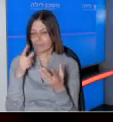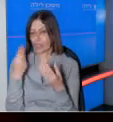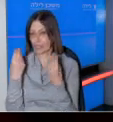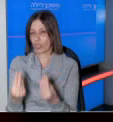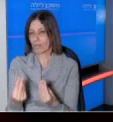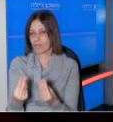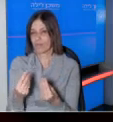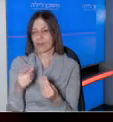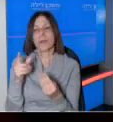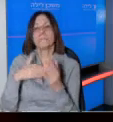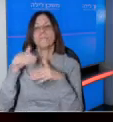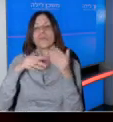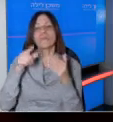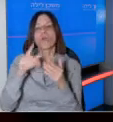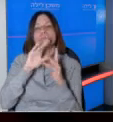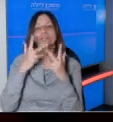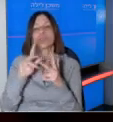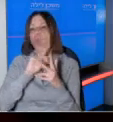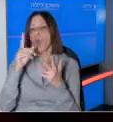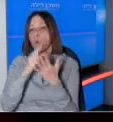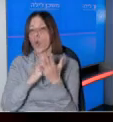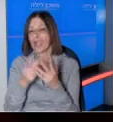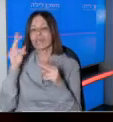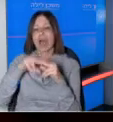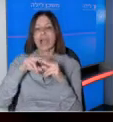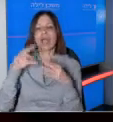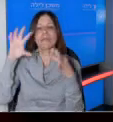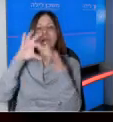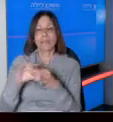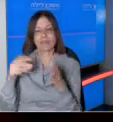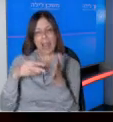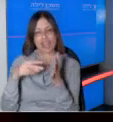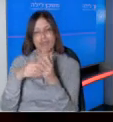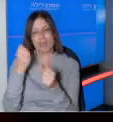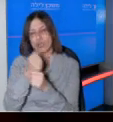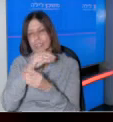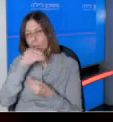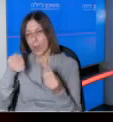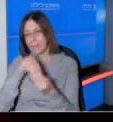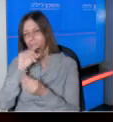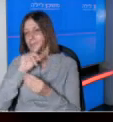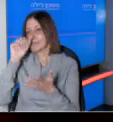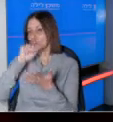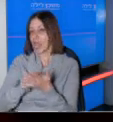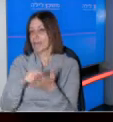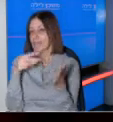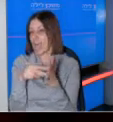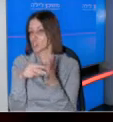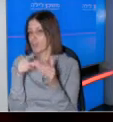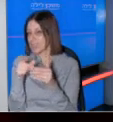זה שבונים פה בצורה לא חוקית, ואז מחברים לחשמל ועושים את כל הקומבינות האפשריות. אתה מבין מי משלם את החשמל הזה? דרך